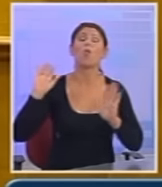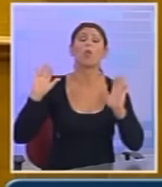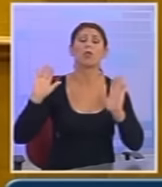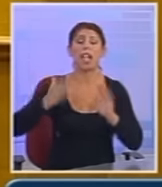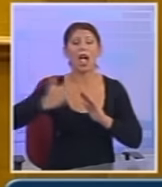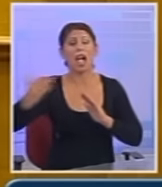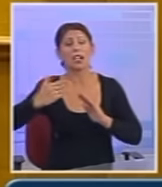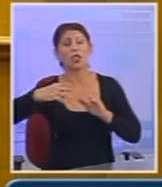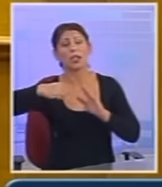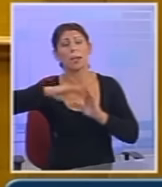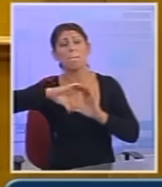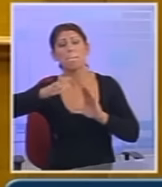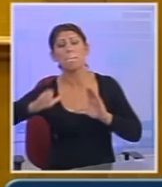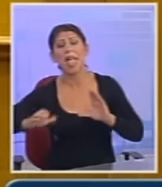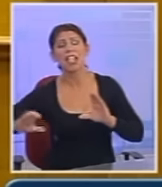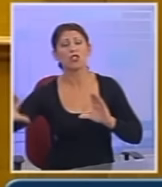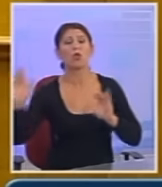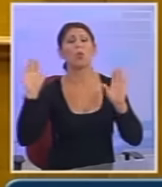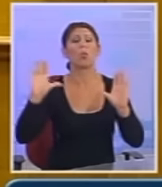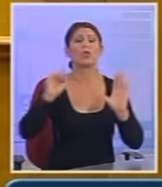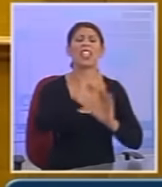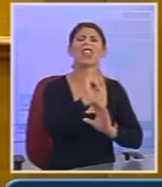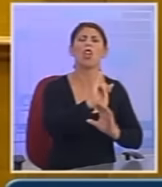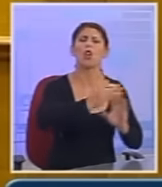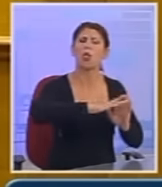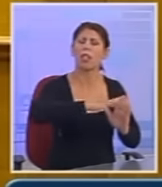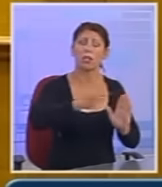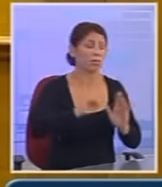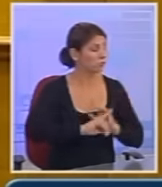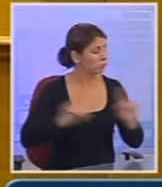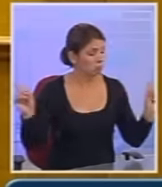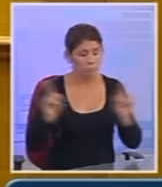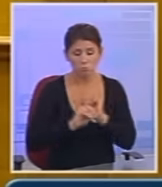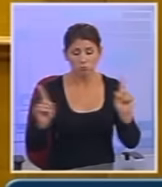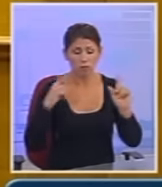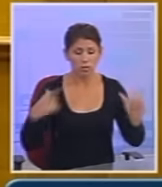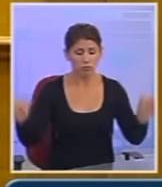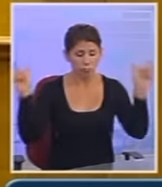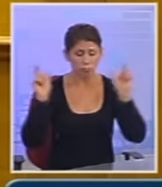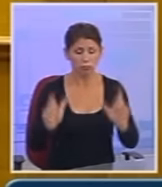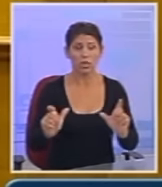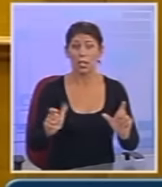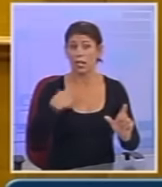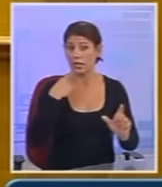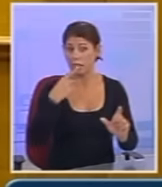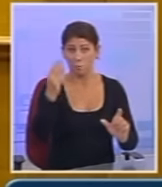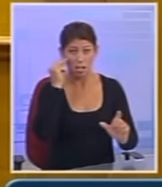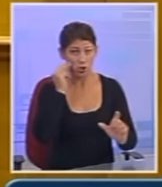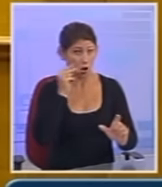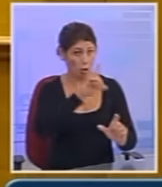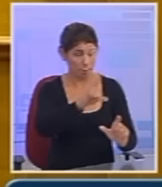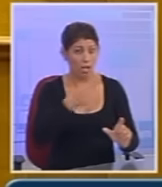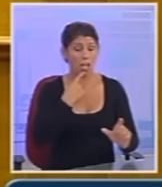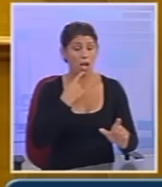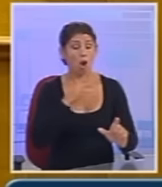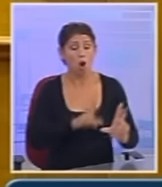πουθενά. Και επαναλαμβάνουμε ταυτόχρονα προς κάθε κατεύθυνση ό,τι αφορά τα Σκόπια, ότι ισχύει η